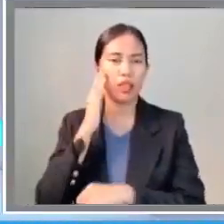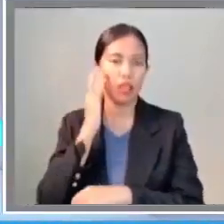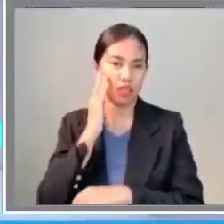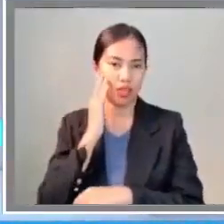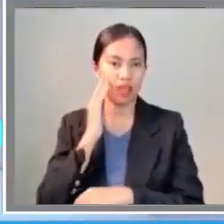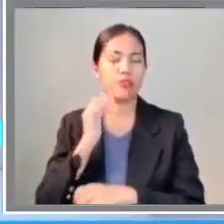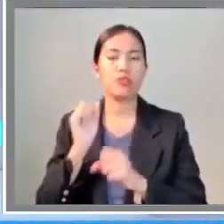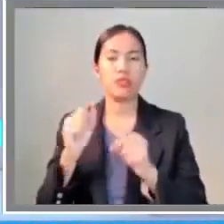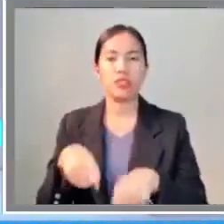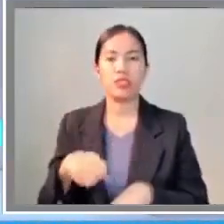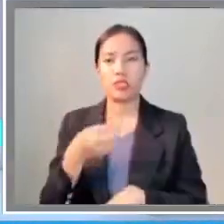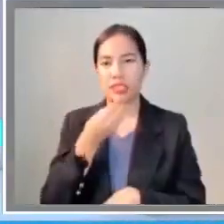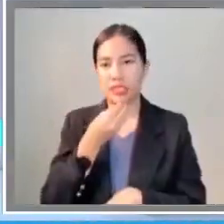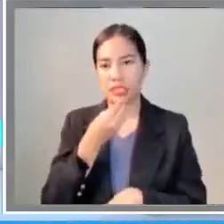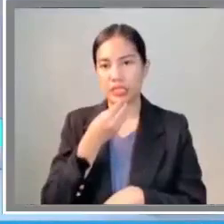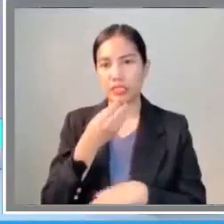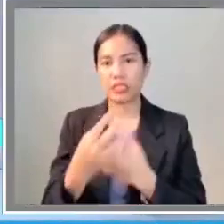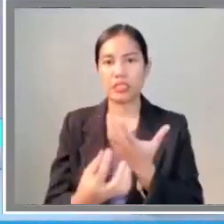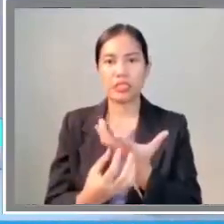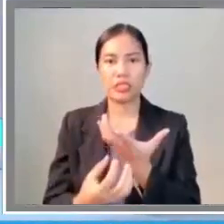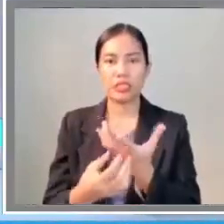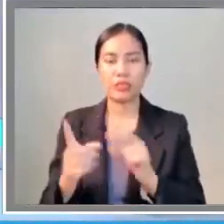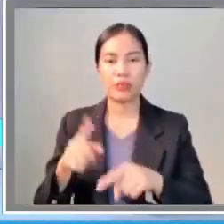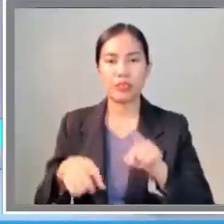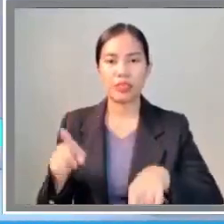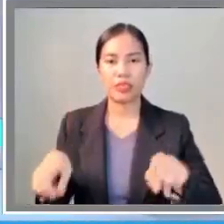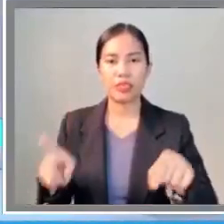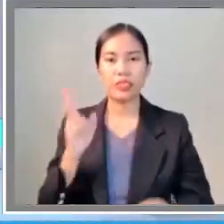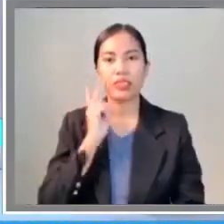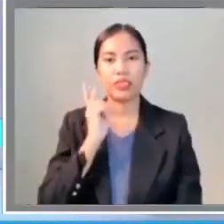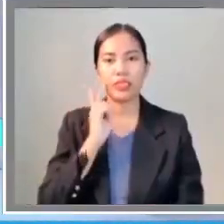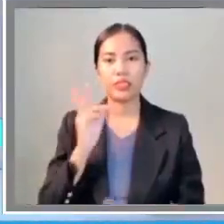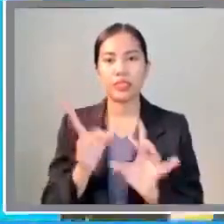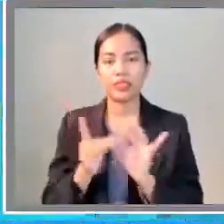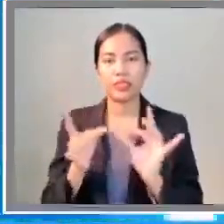dyan. Tunghayan po natin sa patikim ni Biyahe ni Drew.